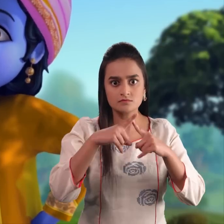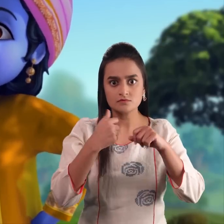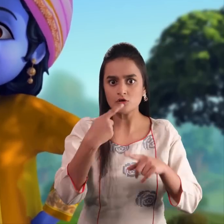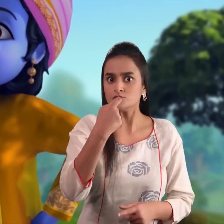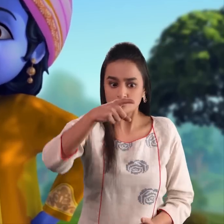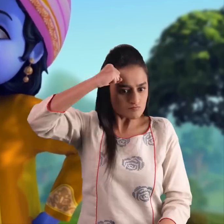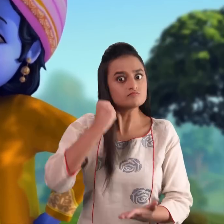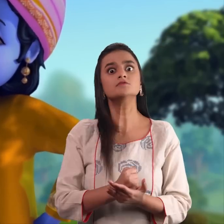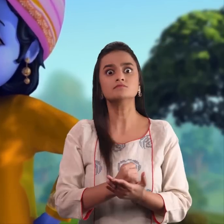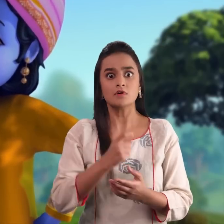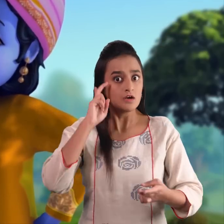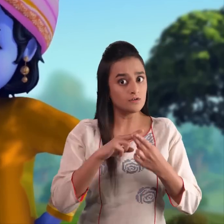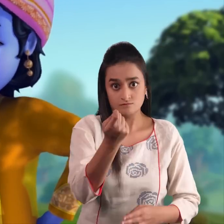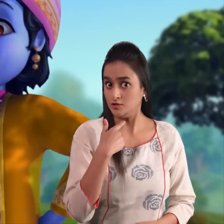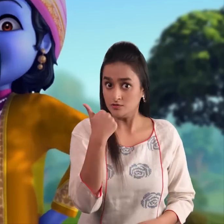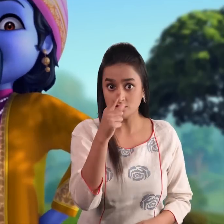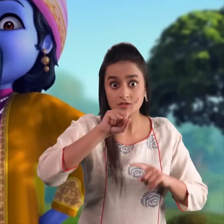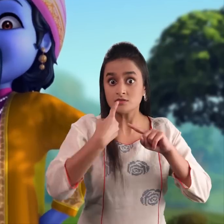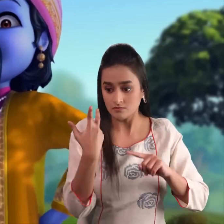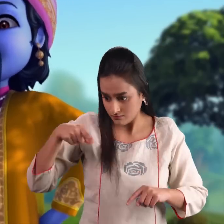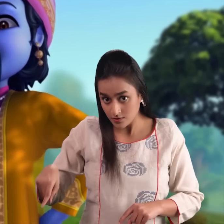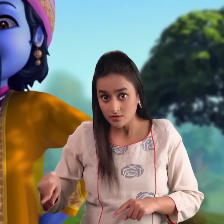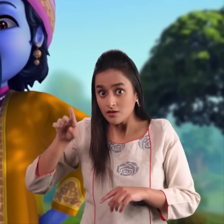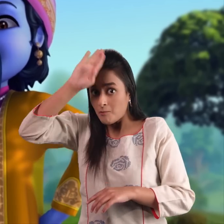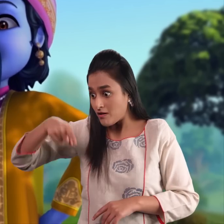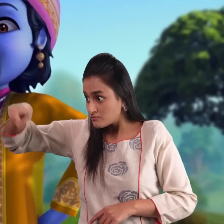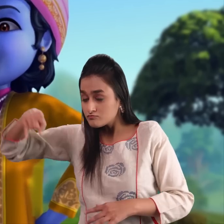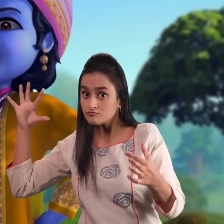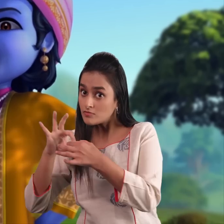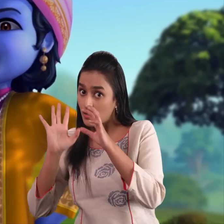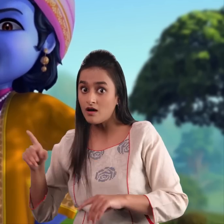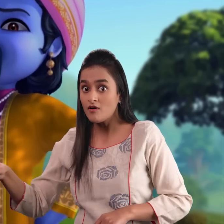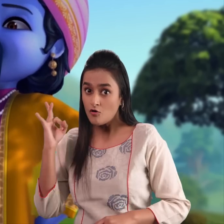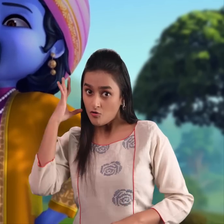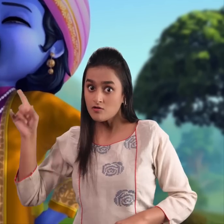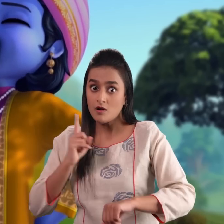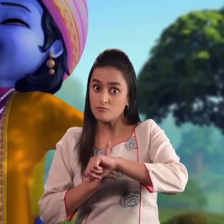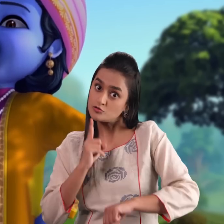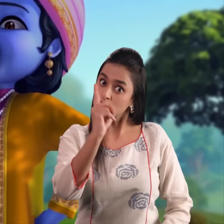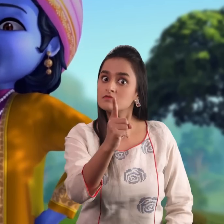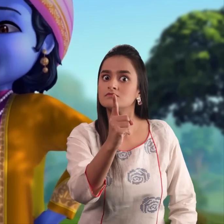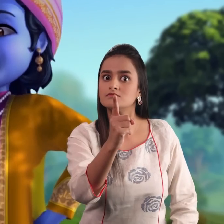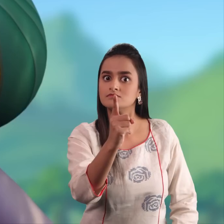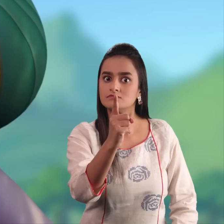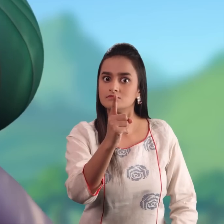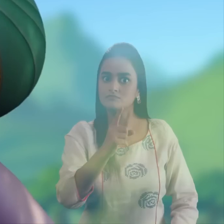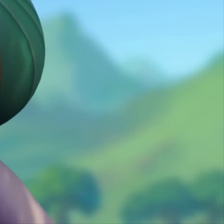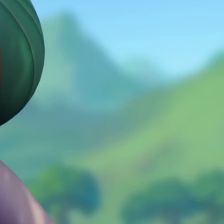आज तुम्हें कर चुकाना ही पड़ेगा। या तो सीधी तरह कर चुकाओ या फिर महाराज के इस विशेष दूत के गुस्से का शिकार